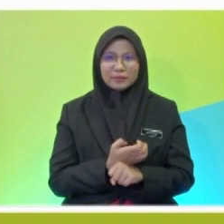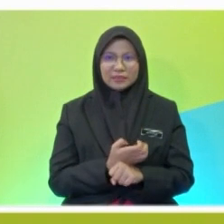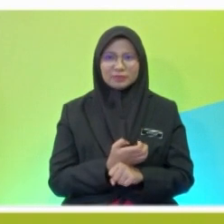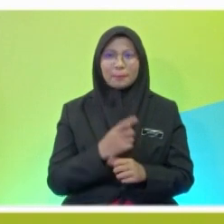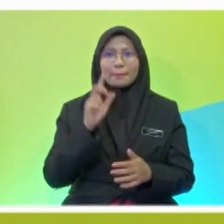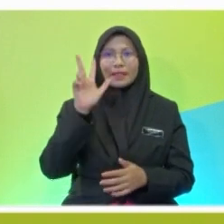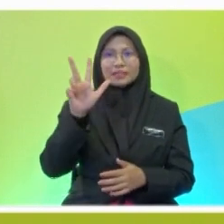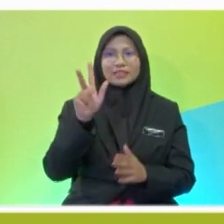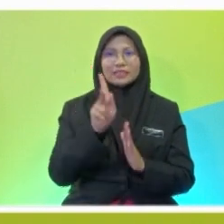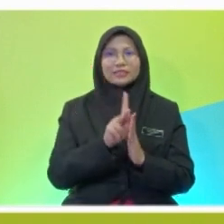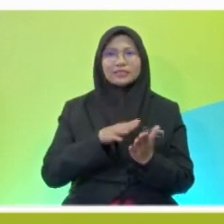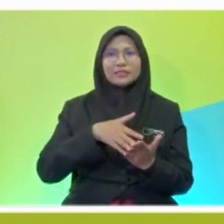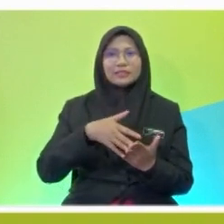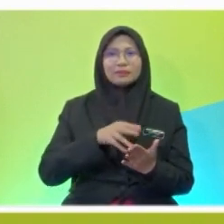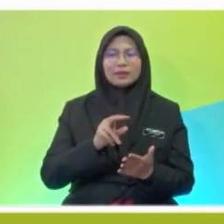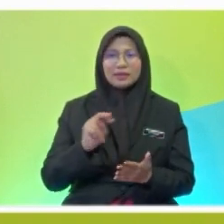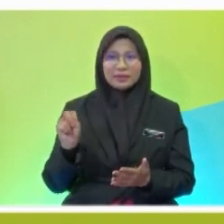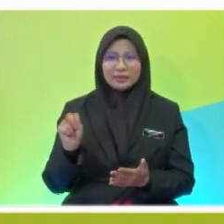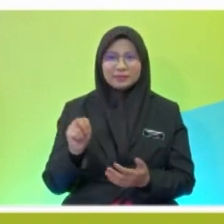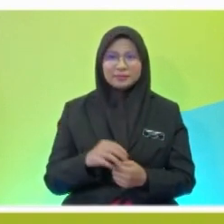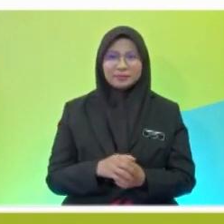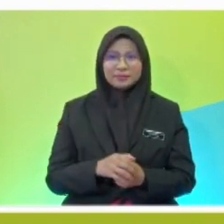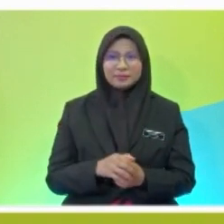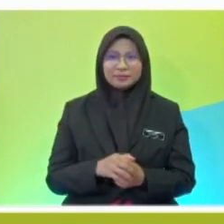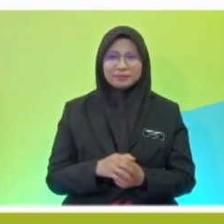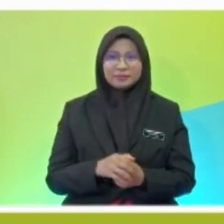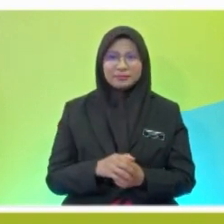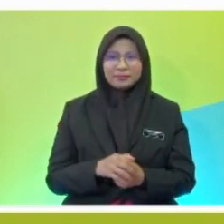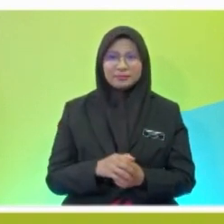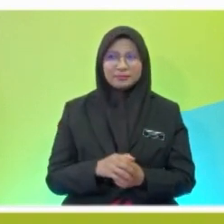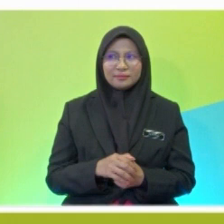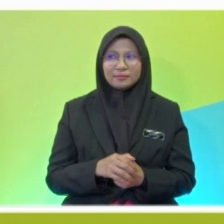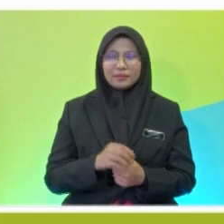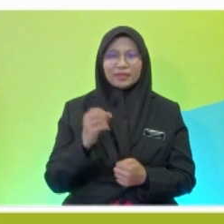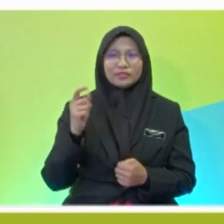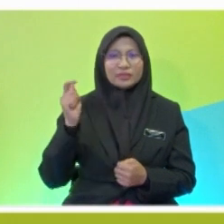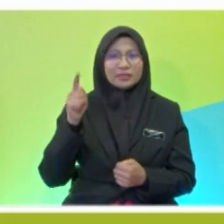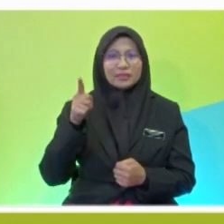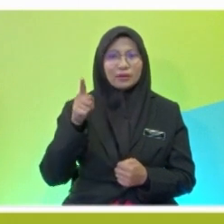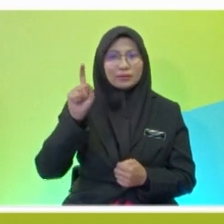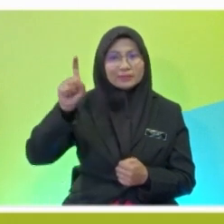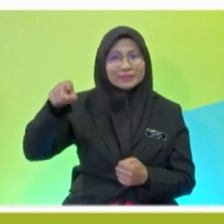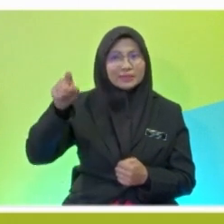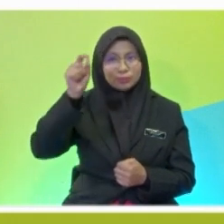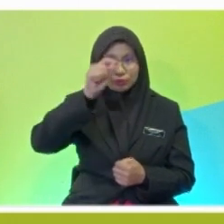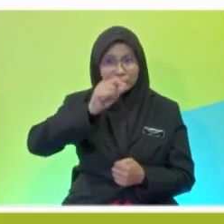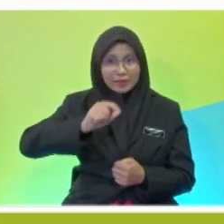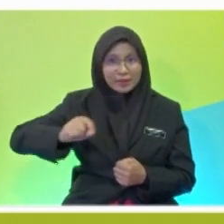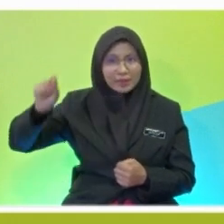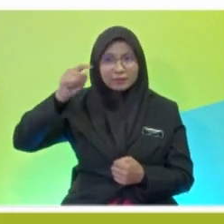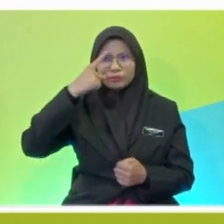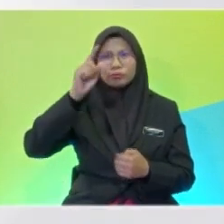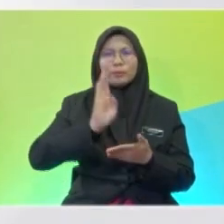tidur tersebut ialah tadi kita telah klasifikasikan kita telah bulatkan ya keadaan bilik tidur yang bersifat